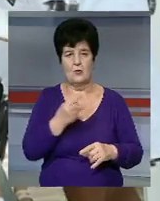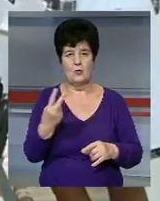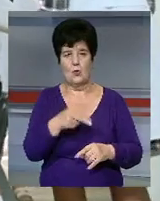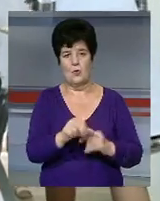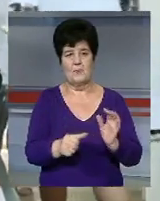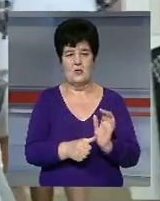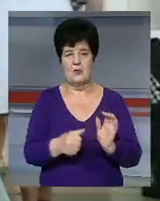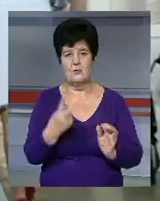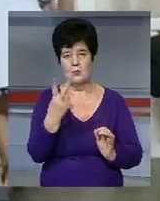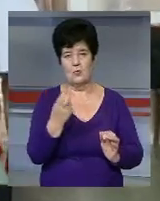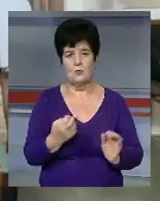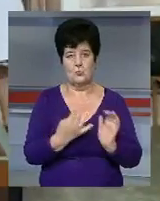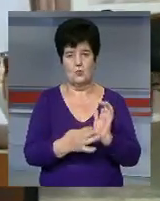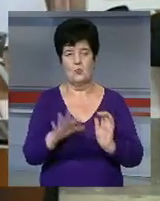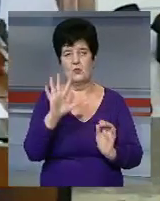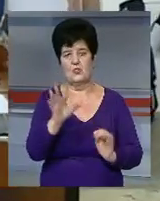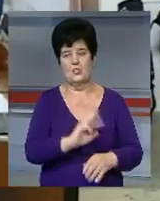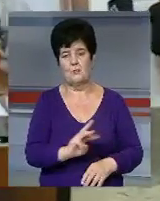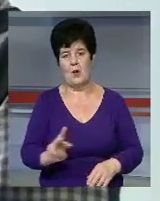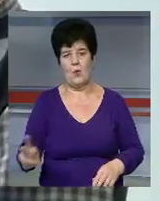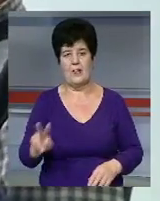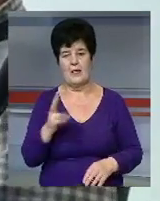la 295 de milioane de lei.